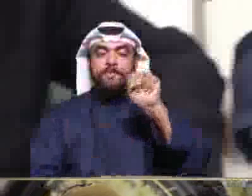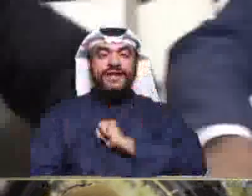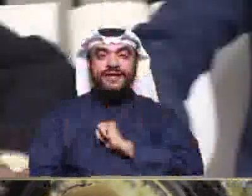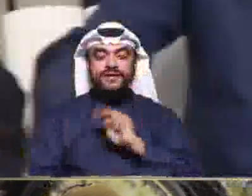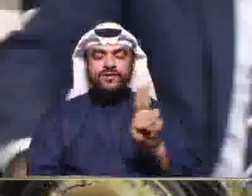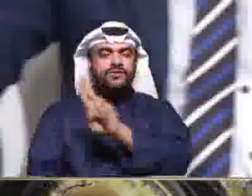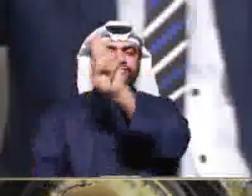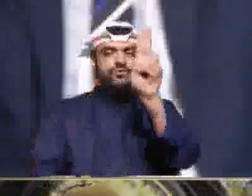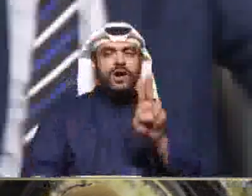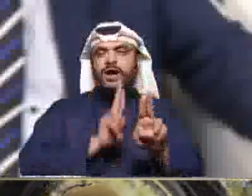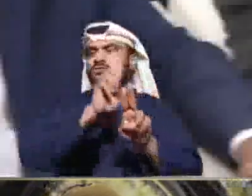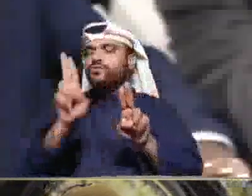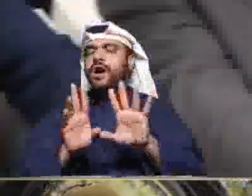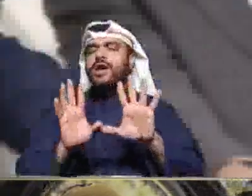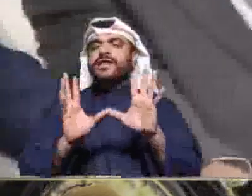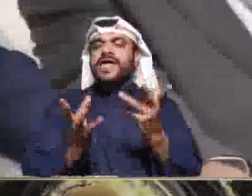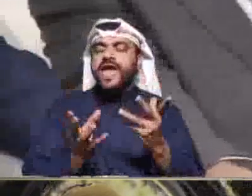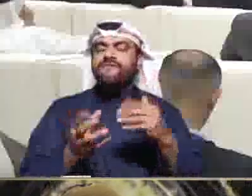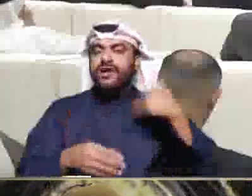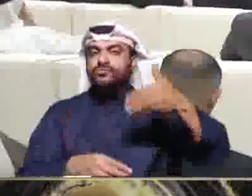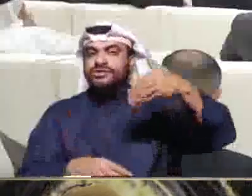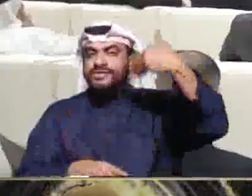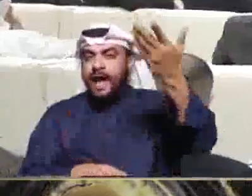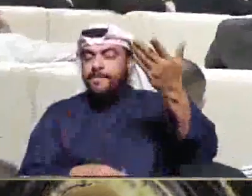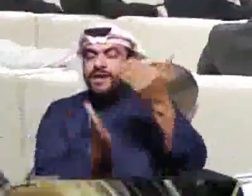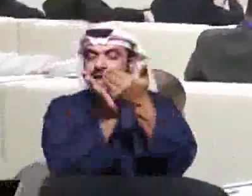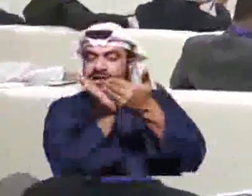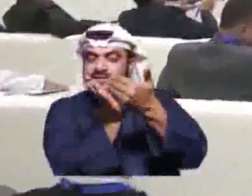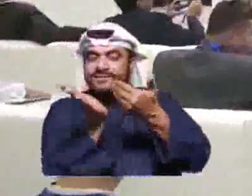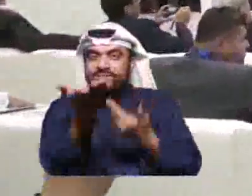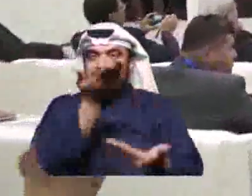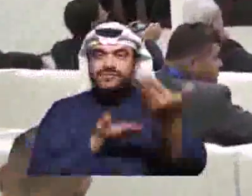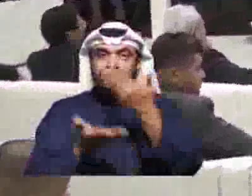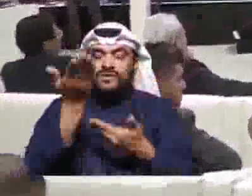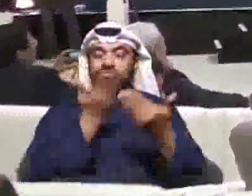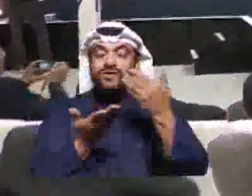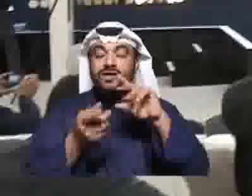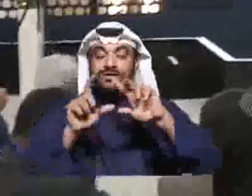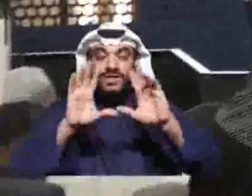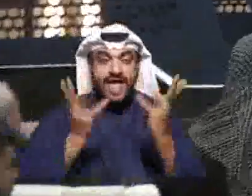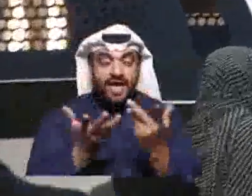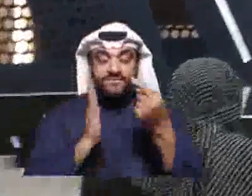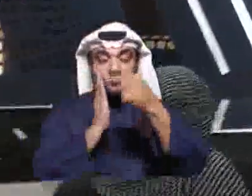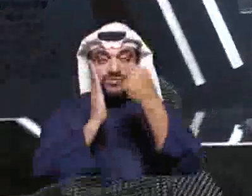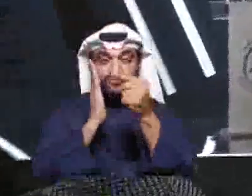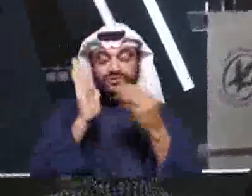خلالها المشروع الاقتصادي وغيره من المحاور ذات الصلة للخروج بالتوصيات الخاصة